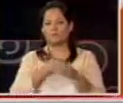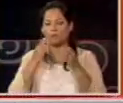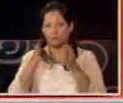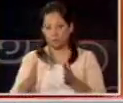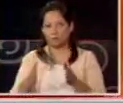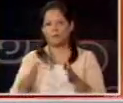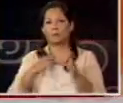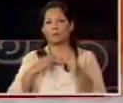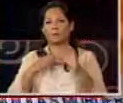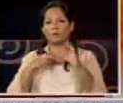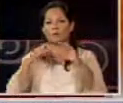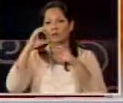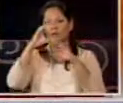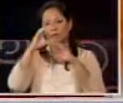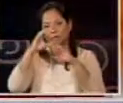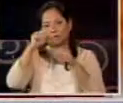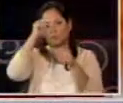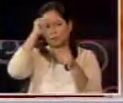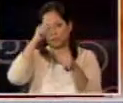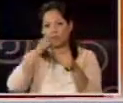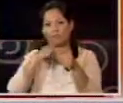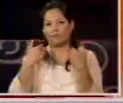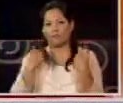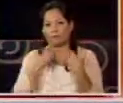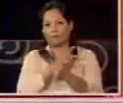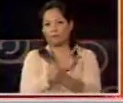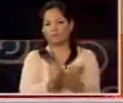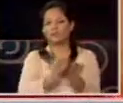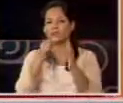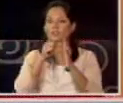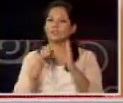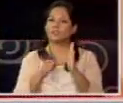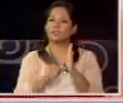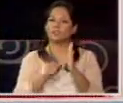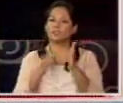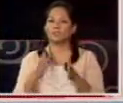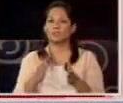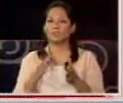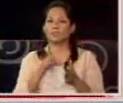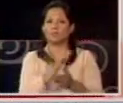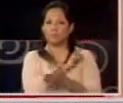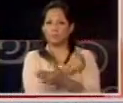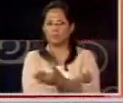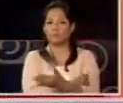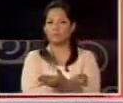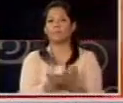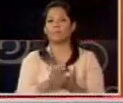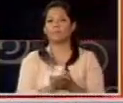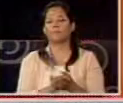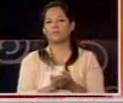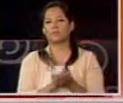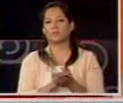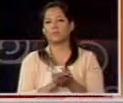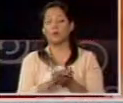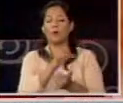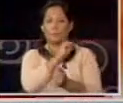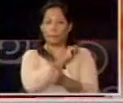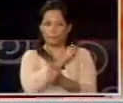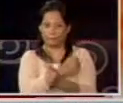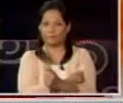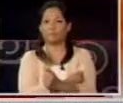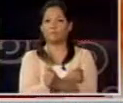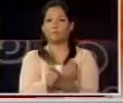sa testimonya noon na merong power of attorney or authorization, kung tama po ako, resolution, na ino-authorize siya